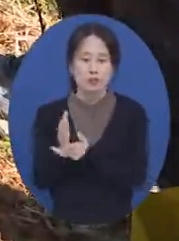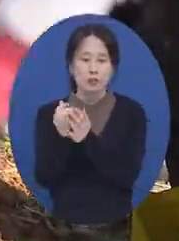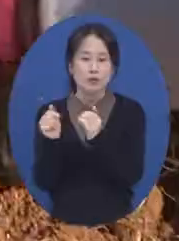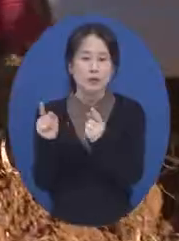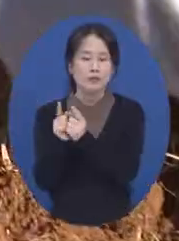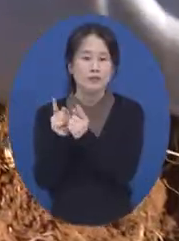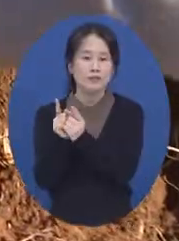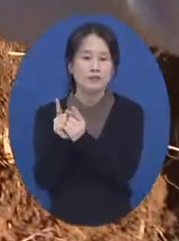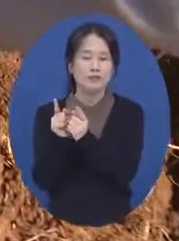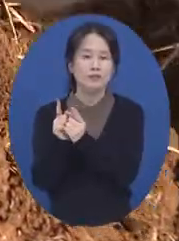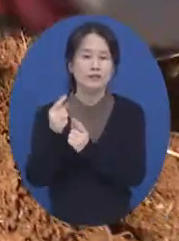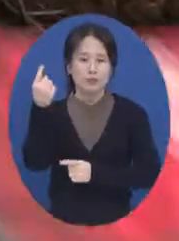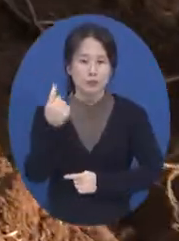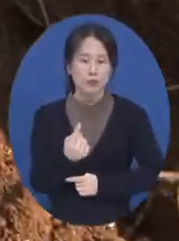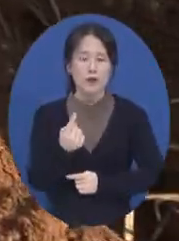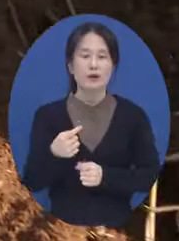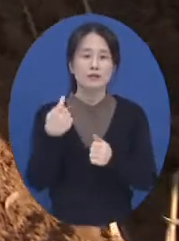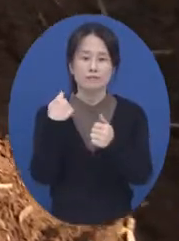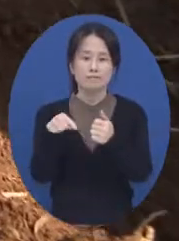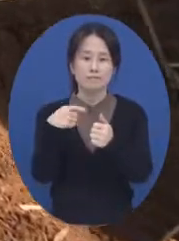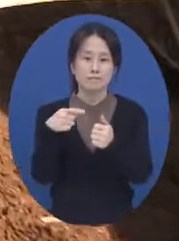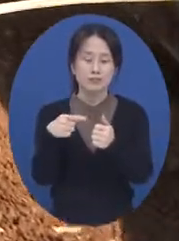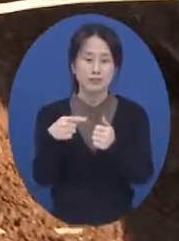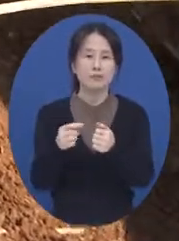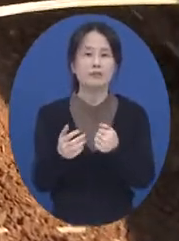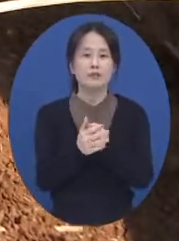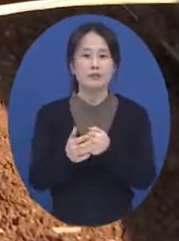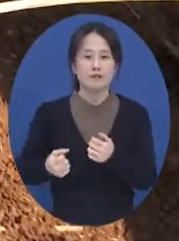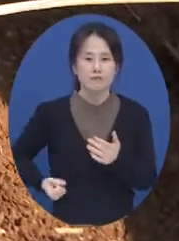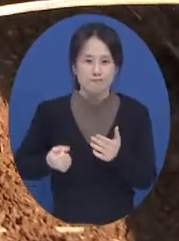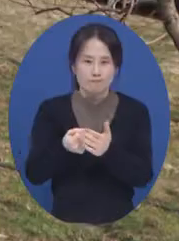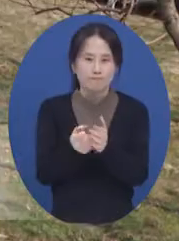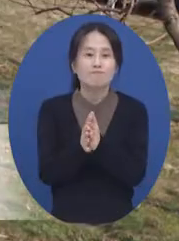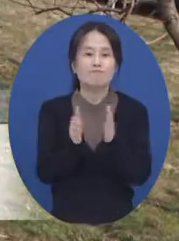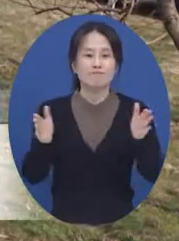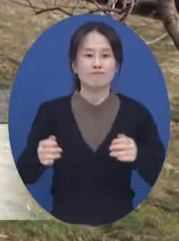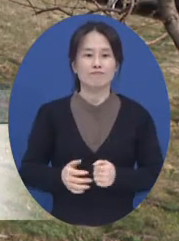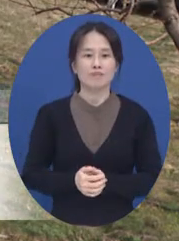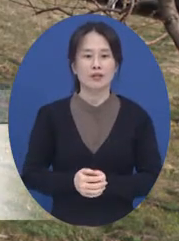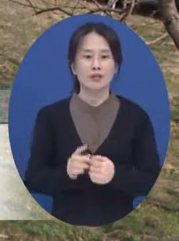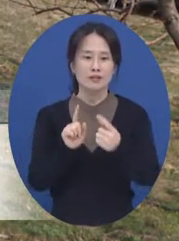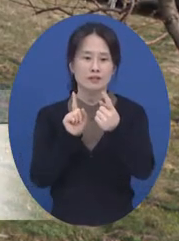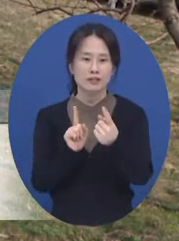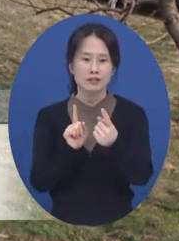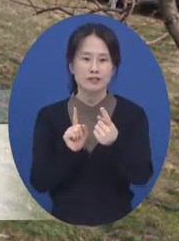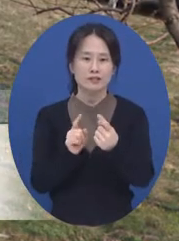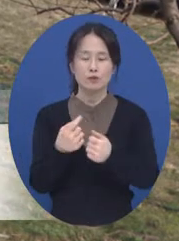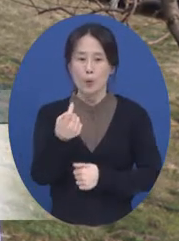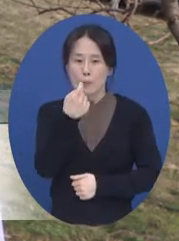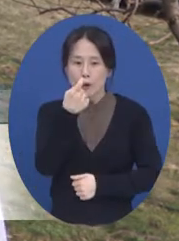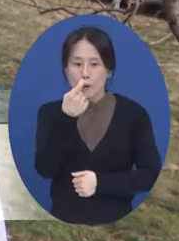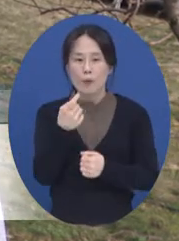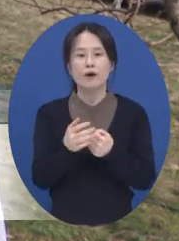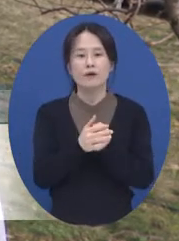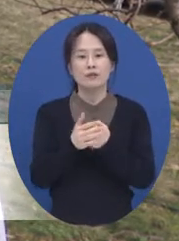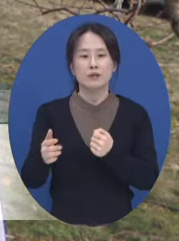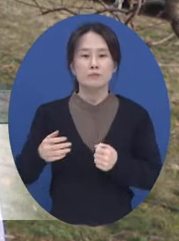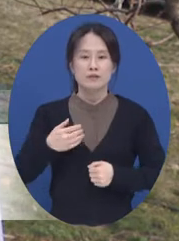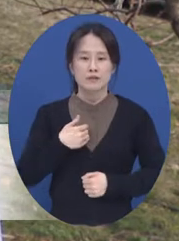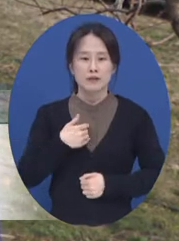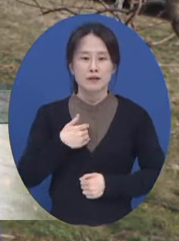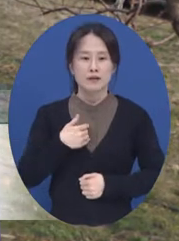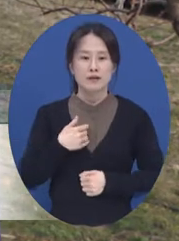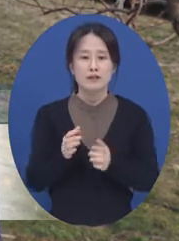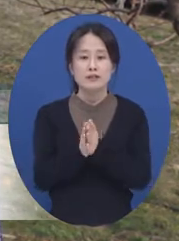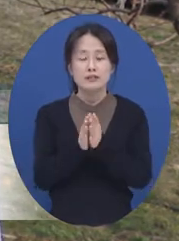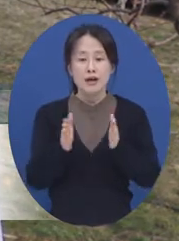통한 현장 컨설팅을 받기 시작하면서 용기를 얻었습니다. 1대1로 받다 보니까 실제